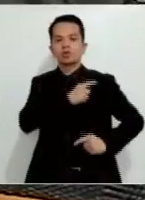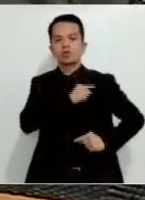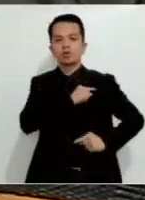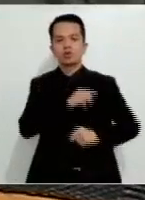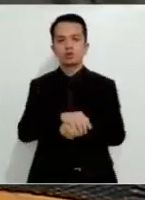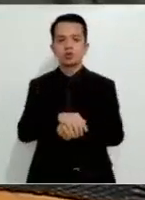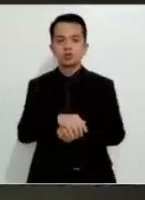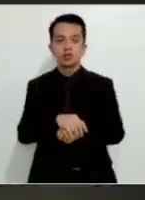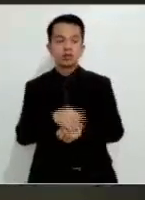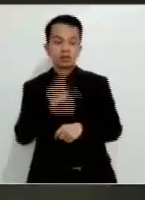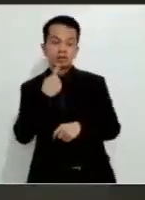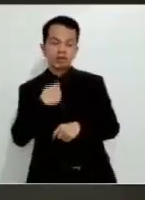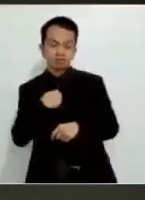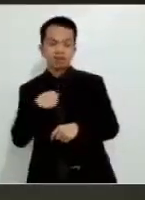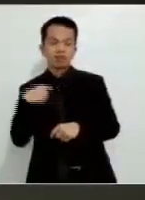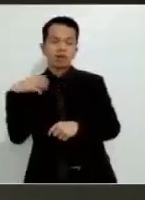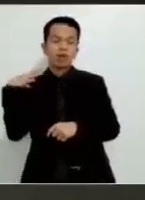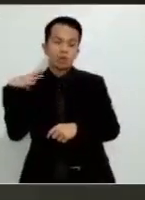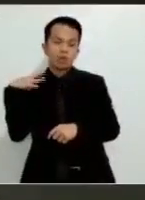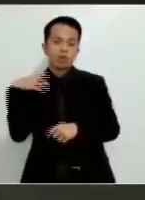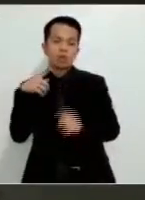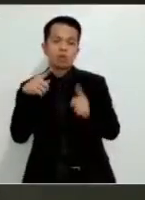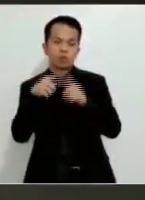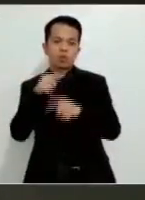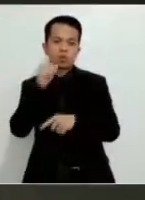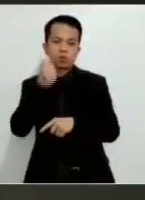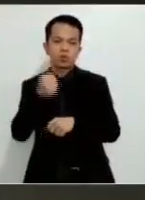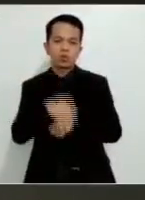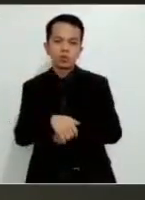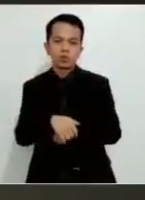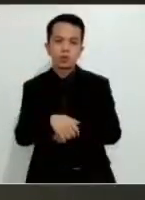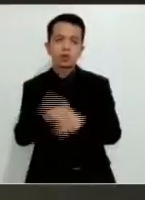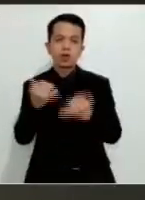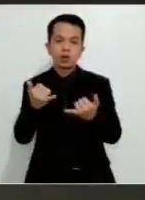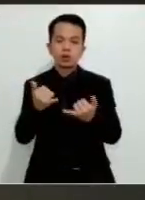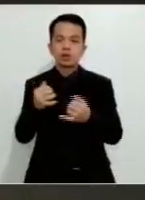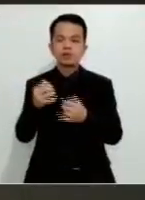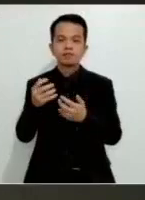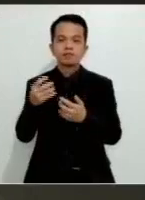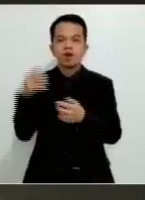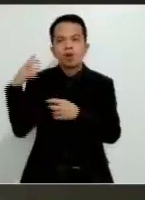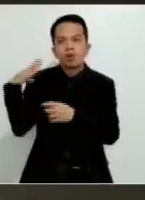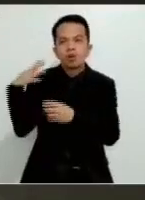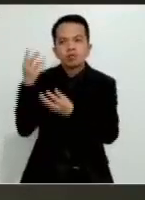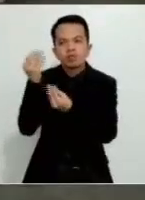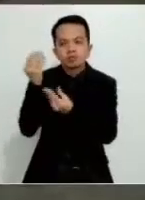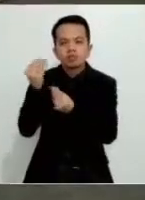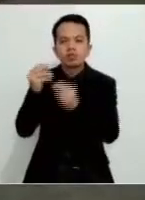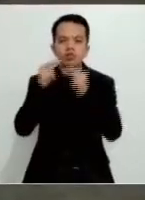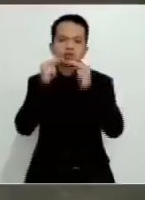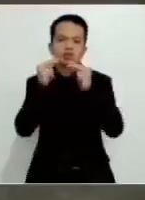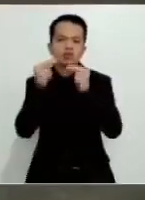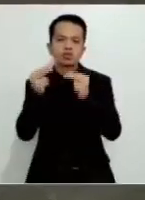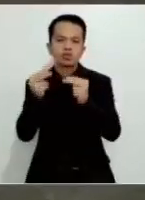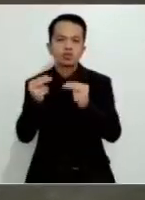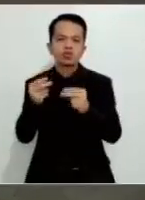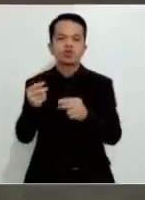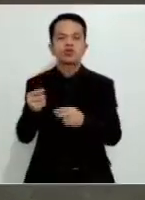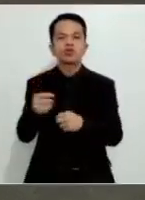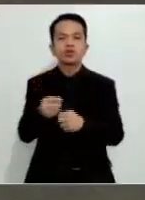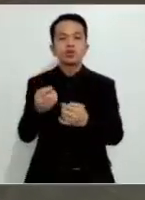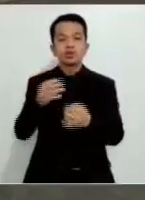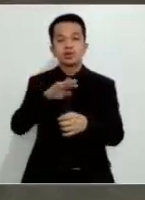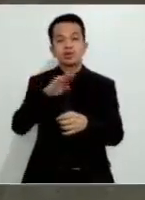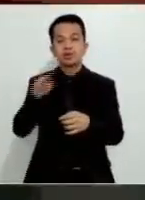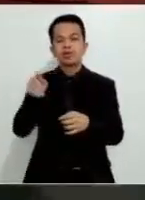ng hapon. Binantayan naman ni Vanessa Alagon sa balita ang lagay ng biyahe nila mag-anak sa Tagbilaran, Bohol. Doon na sila maninirahan